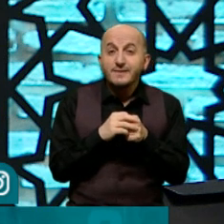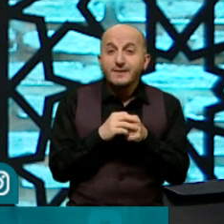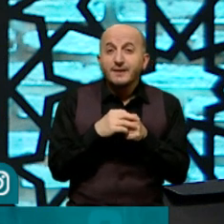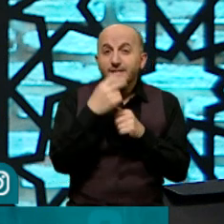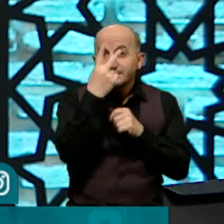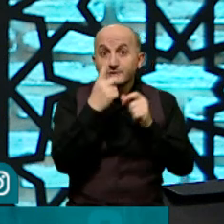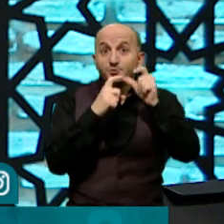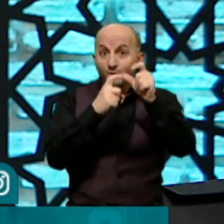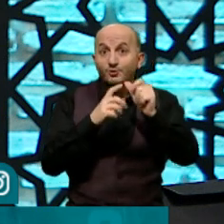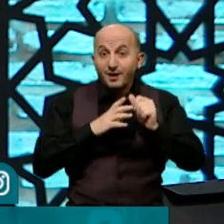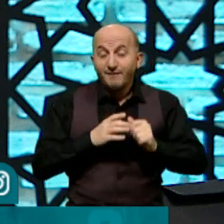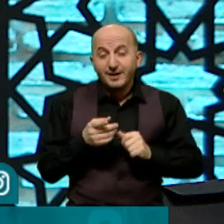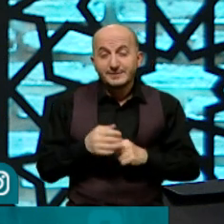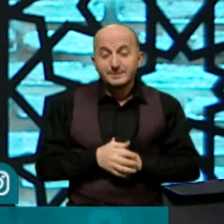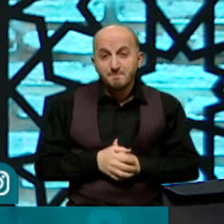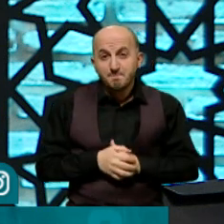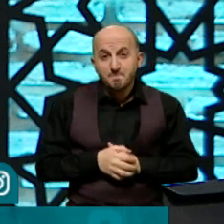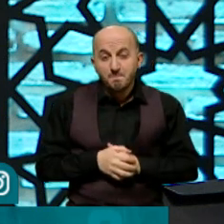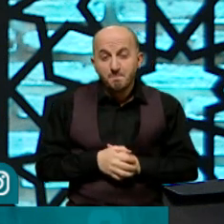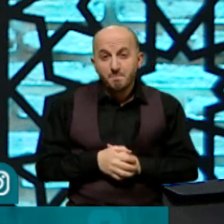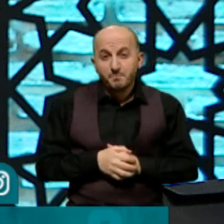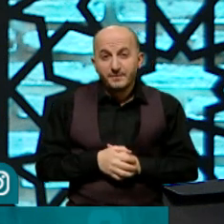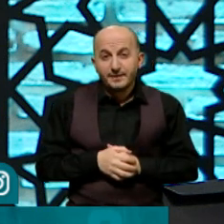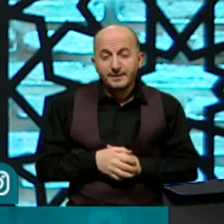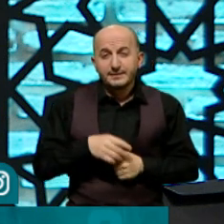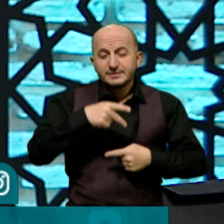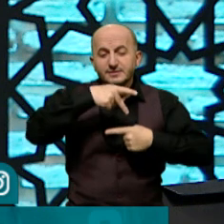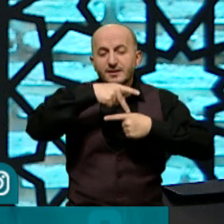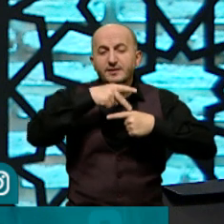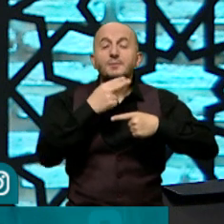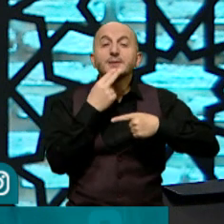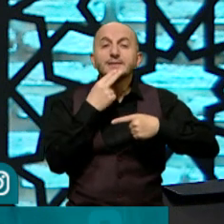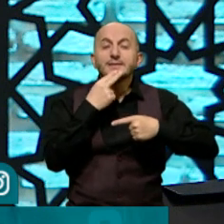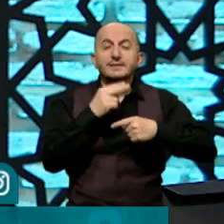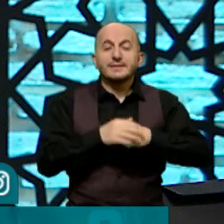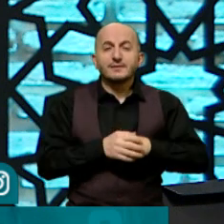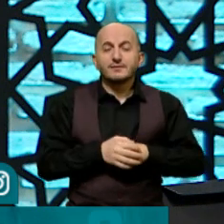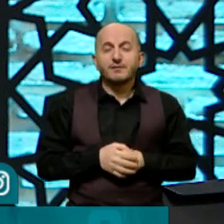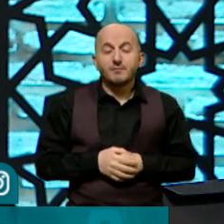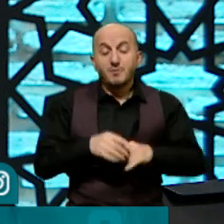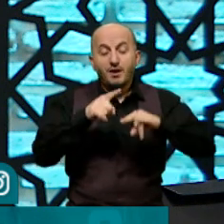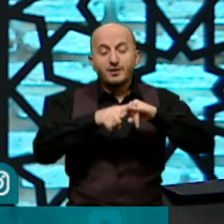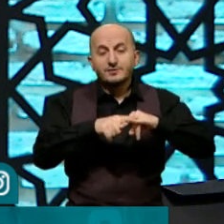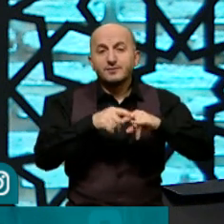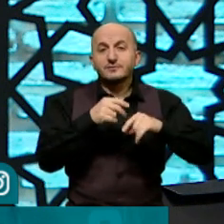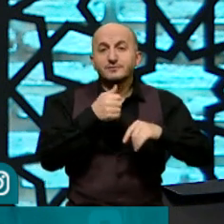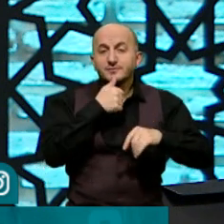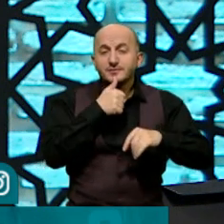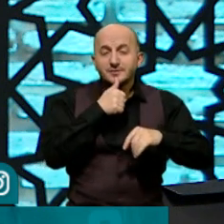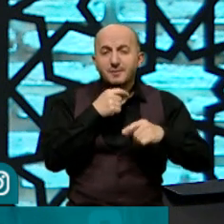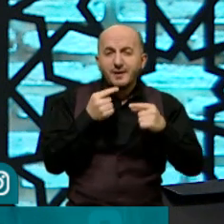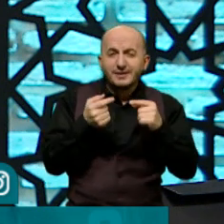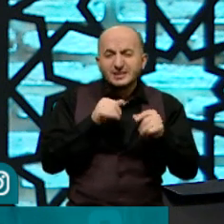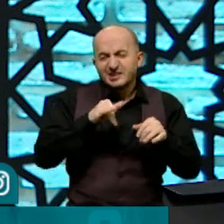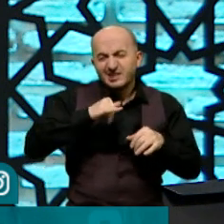iki soru daha var. Yani dolaylı olarak tabii. Zekiye isimli bir izleyicimizle Hasan isimli bir izleyicimiz birbirine yakın